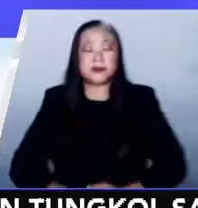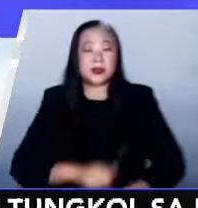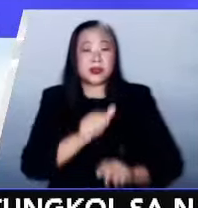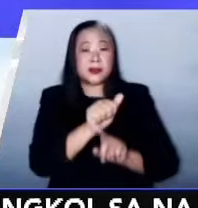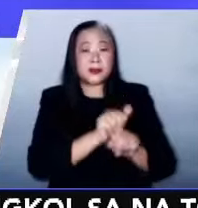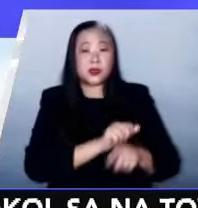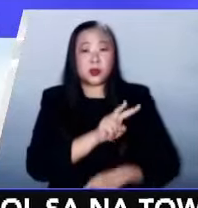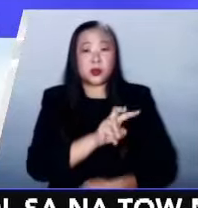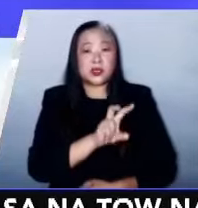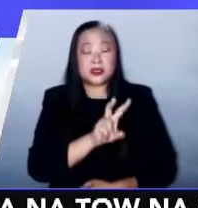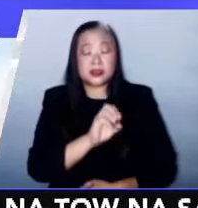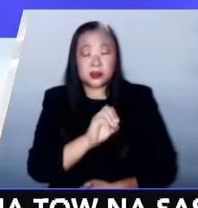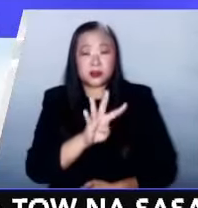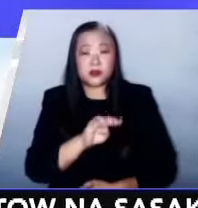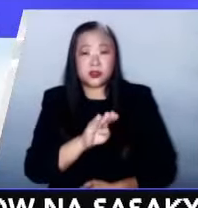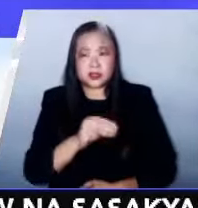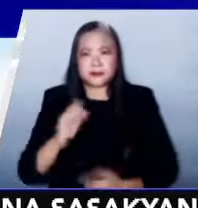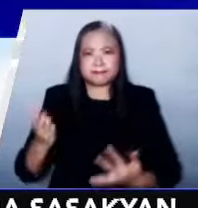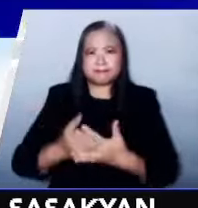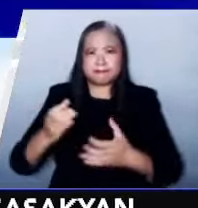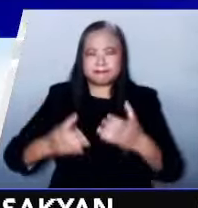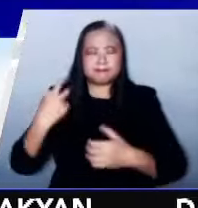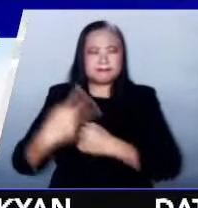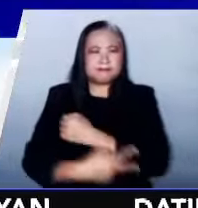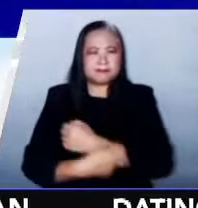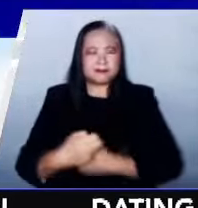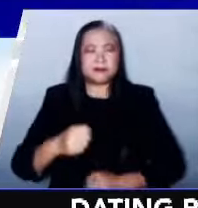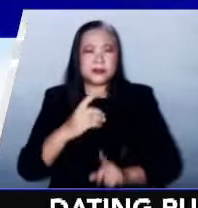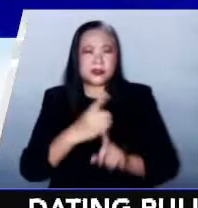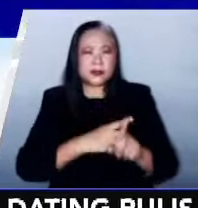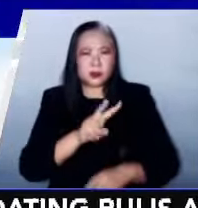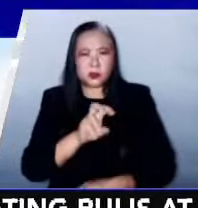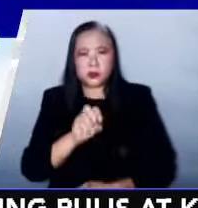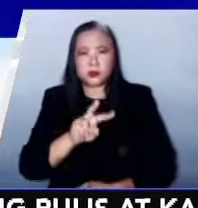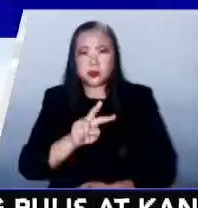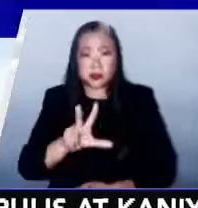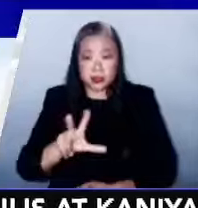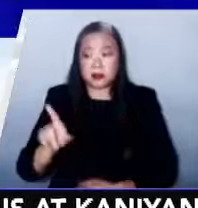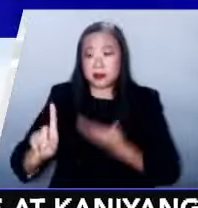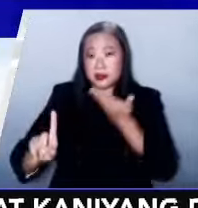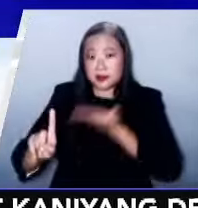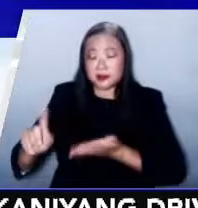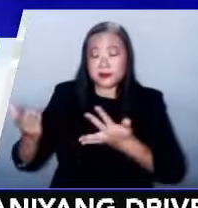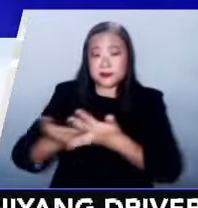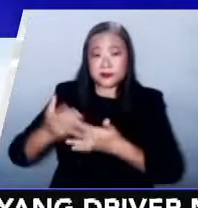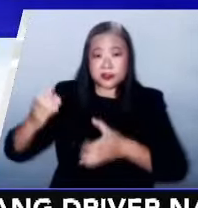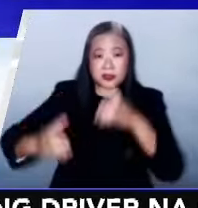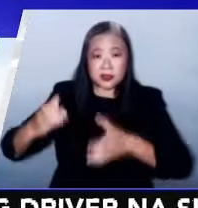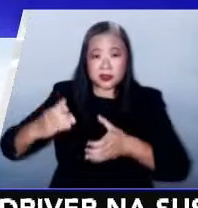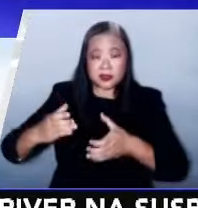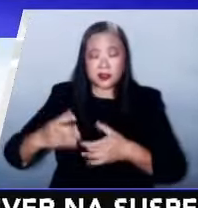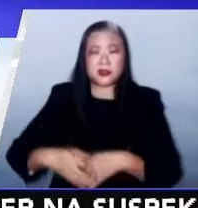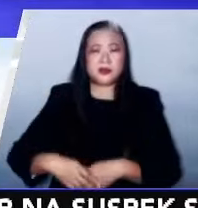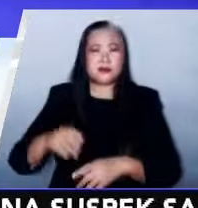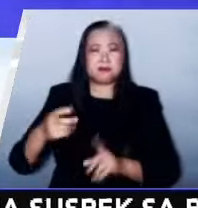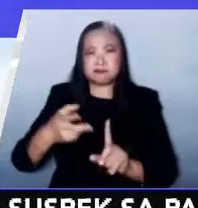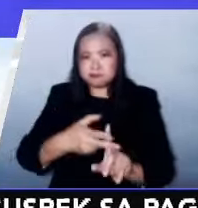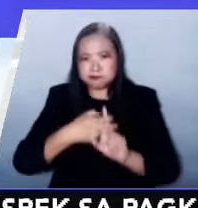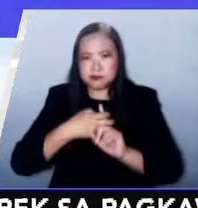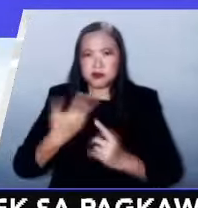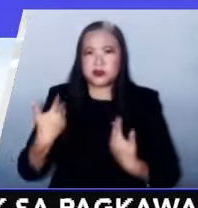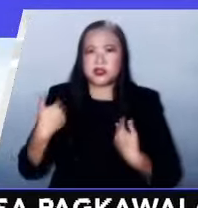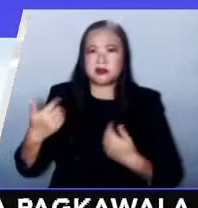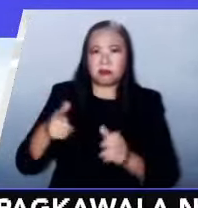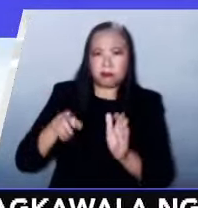qualified robbery. At noong December 2023, naharap din ang lalaki sa kasong forcible abduction with 3 counts of rape. Ilang